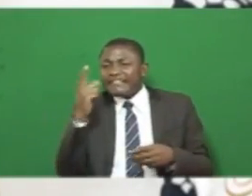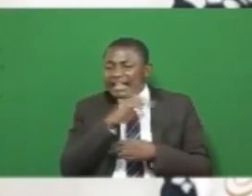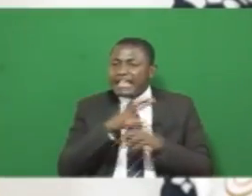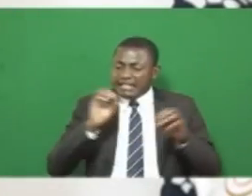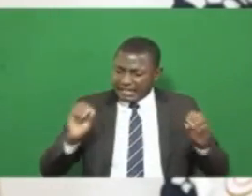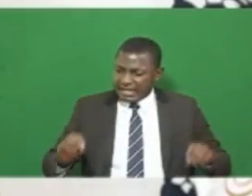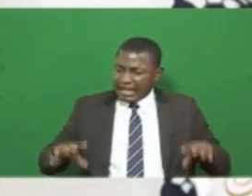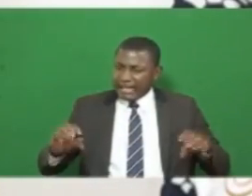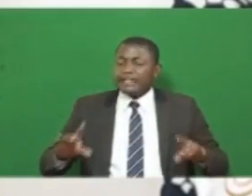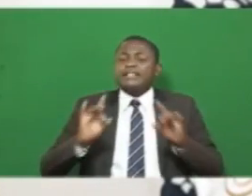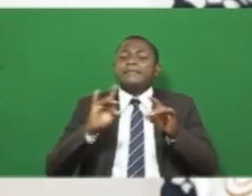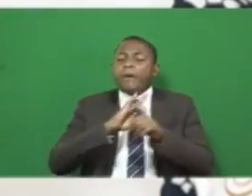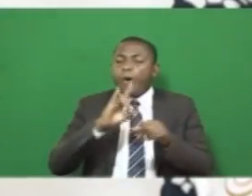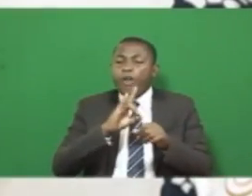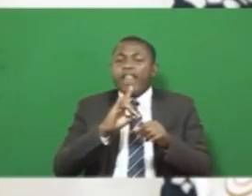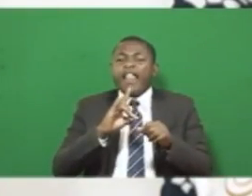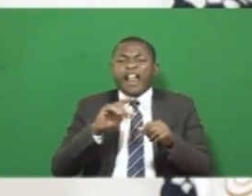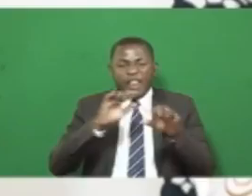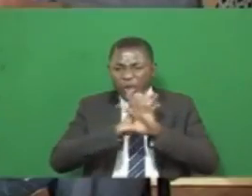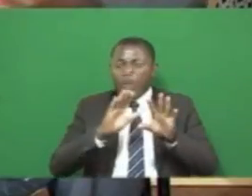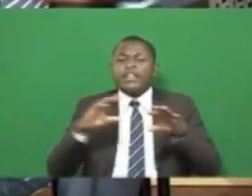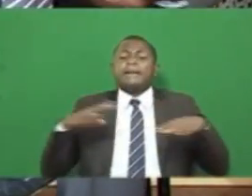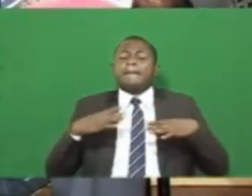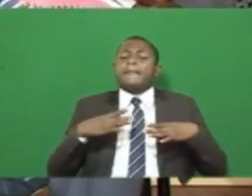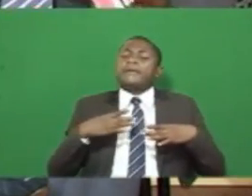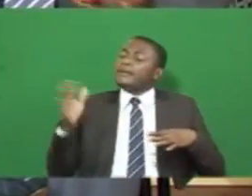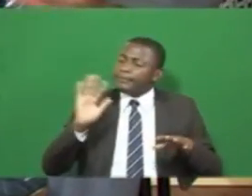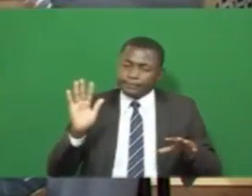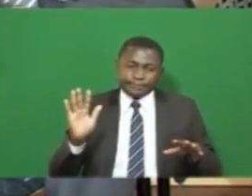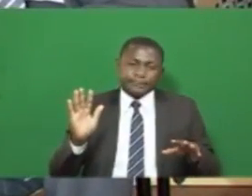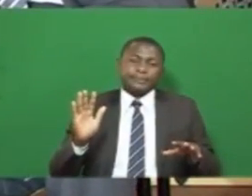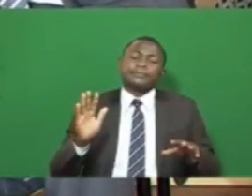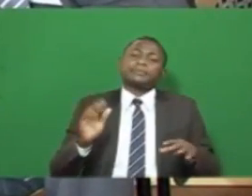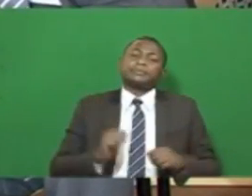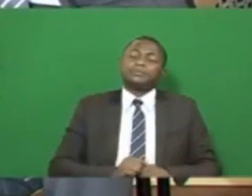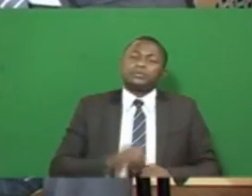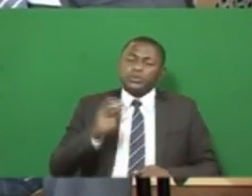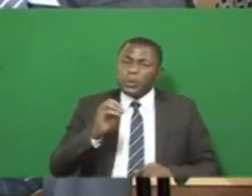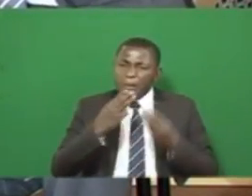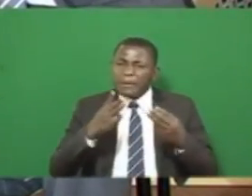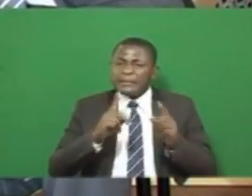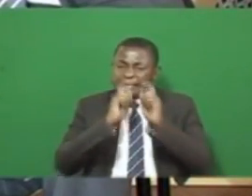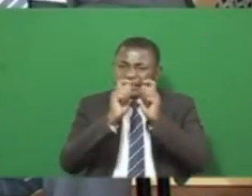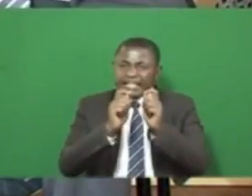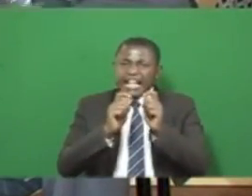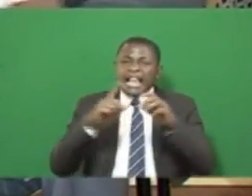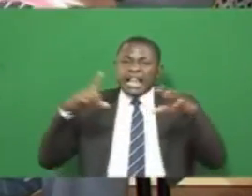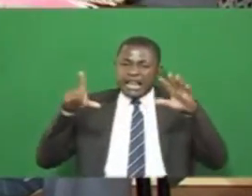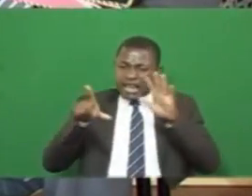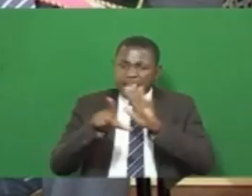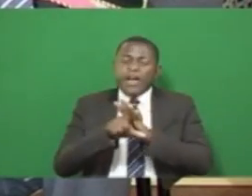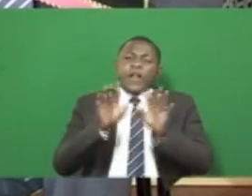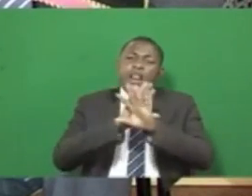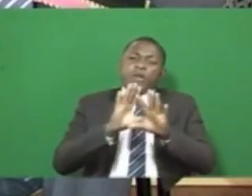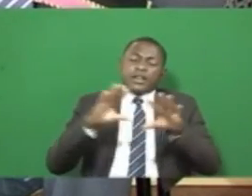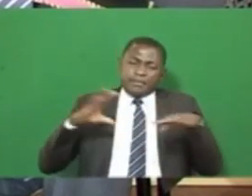anonatsoziva kuti ne one iwoyo munogona kutorana namwe. Saka muri kuti here language yekuti mutemo wakapfuura. I language iri kubva